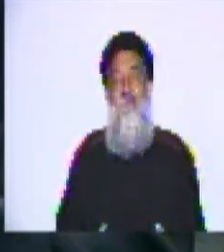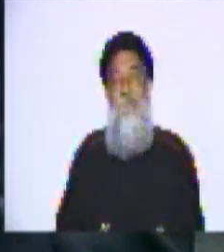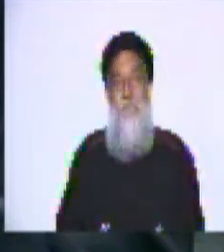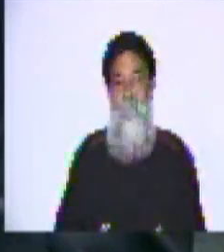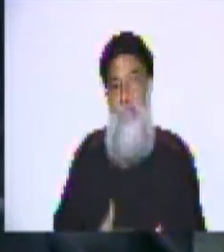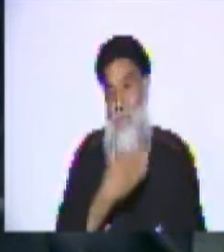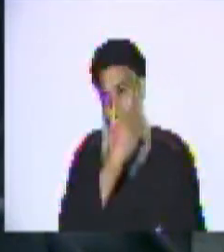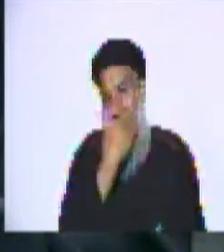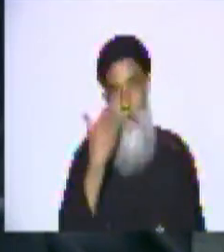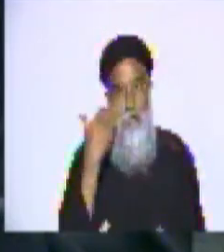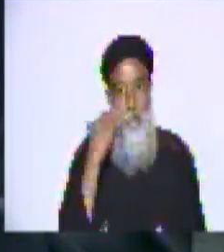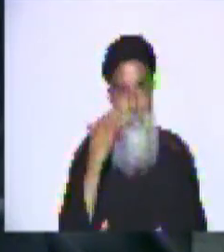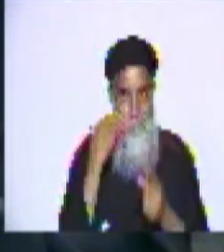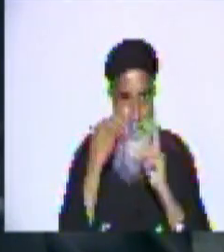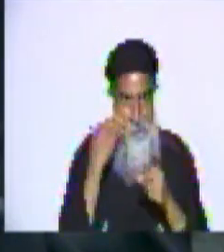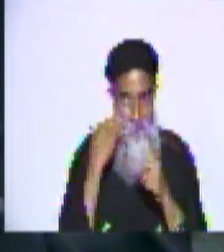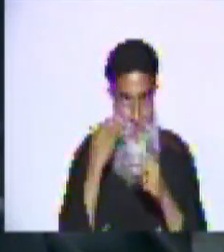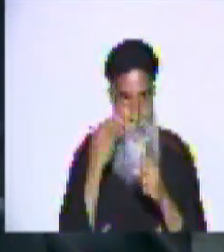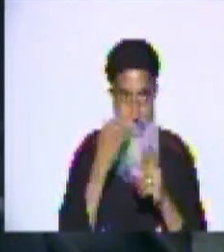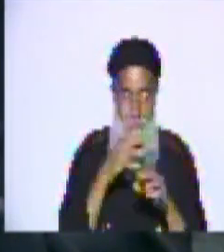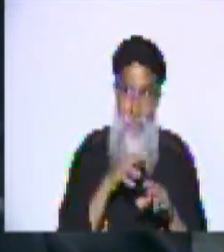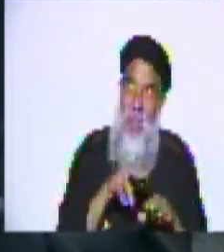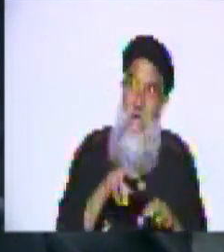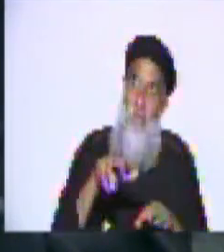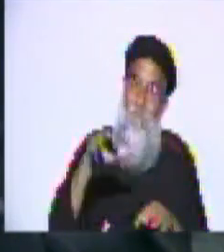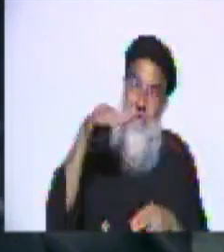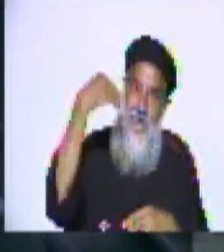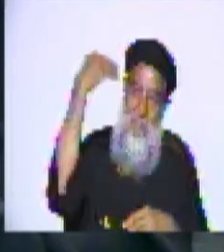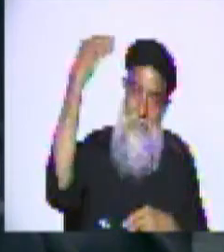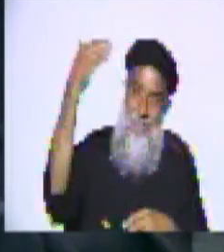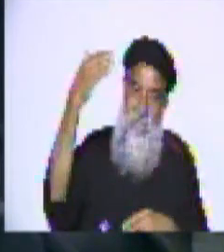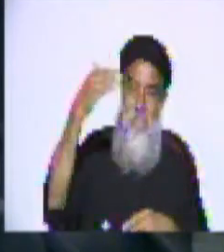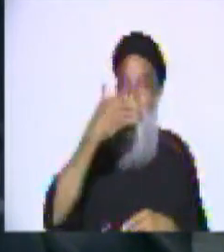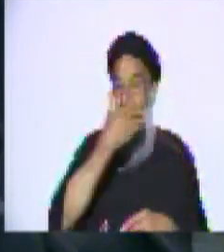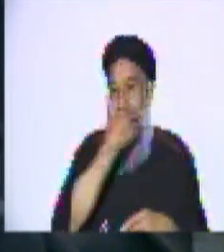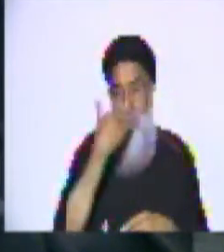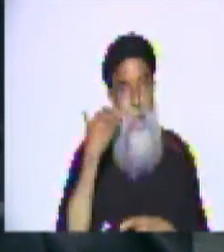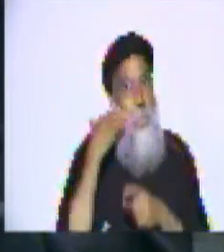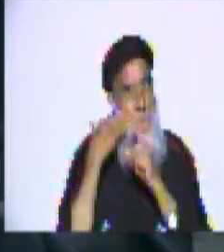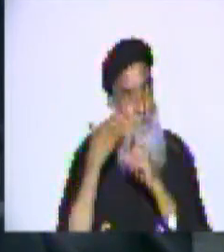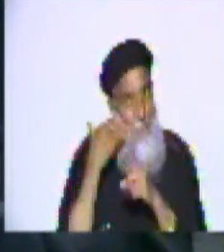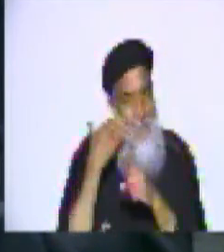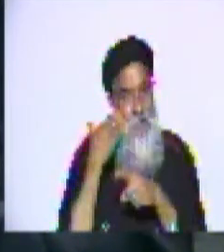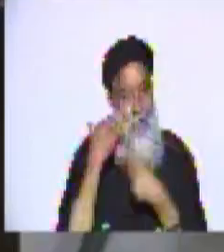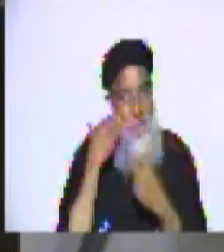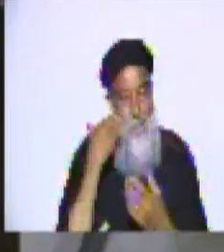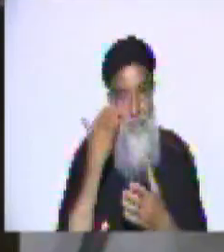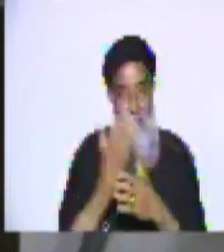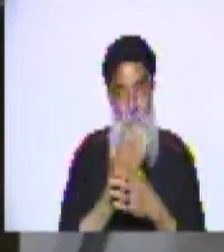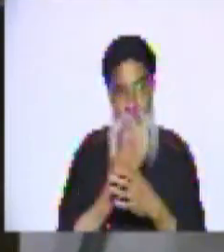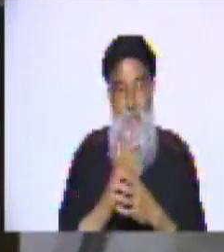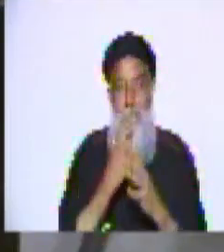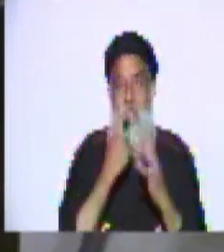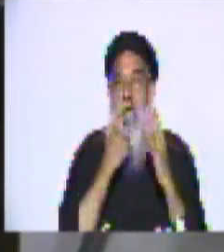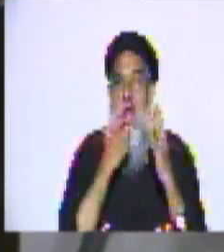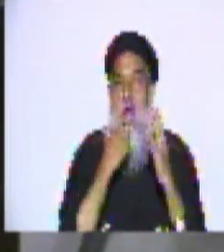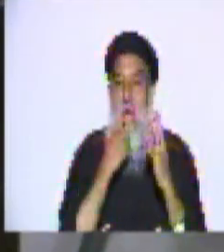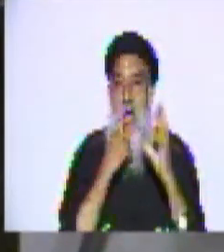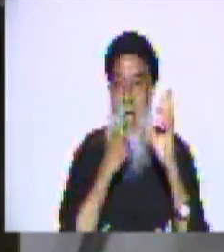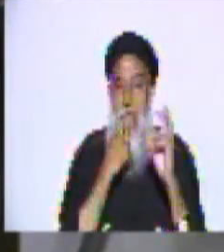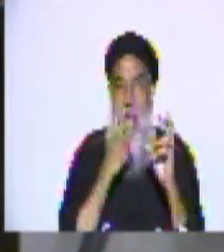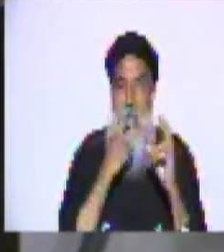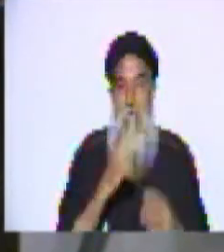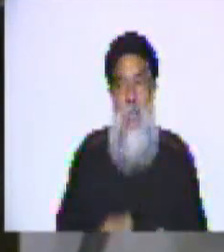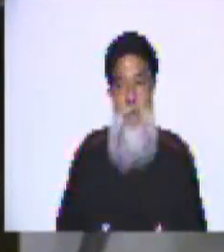أيضا، قال ستأتي أيام حين يرفع العريس عنهم حين إذن يصومون. بمناسبة حجر الزاوية،